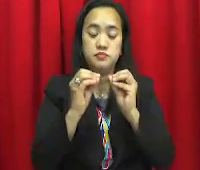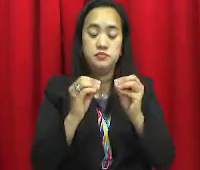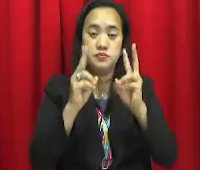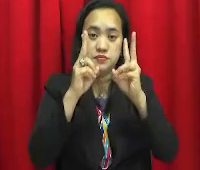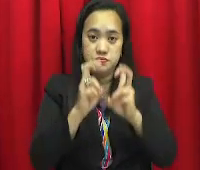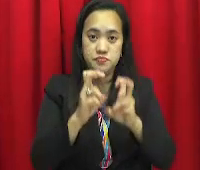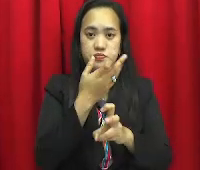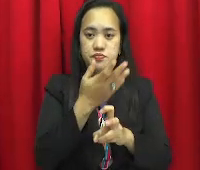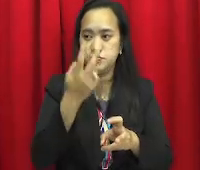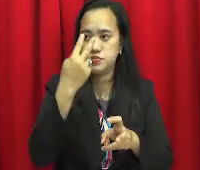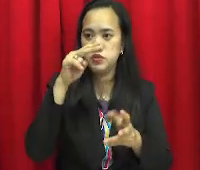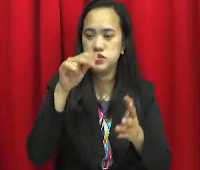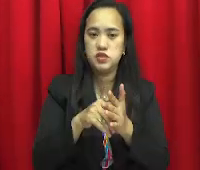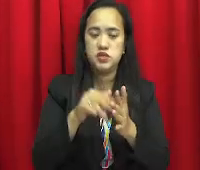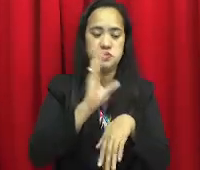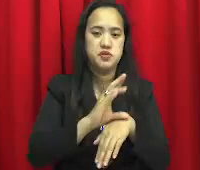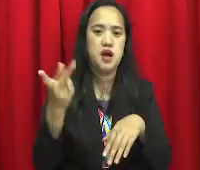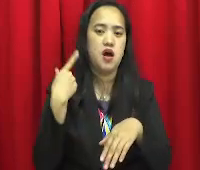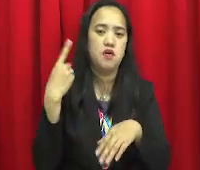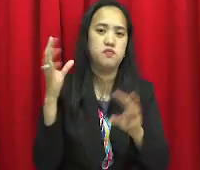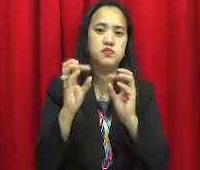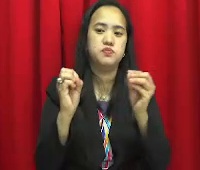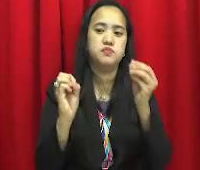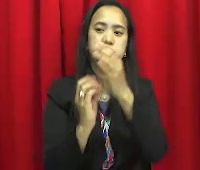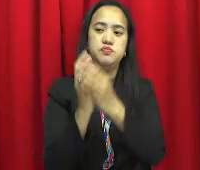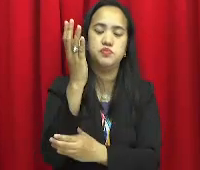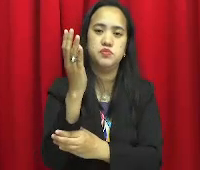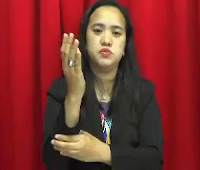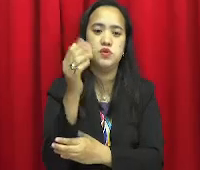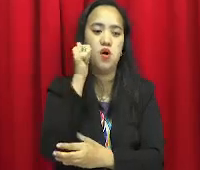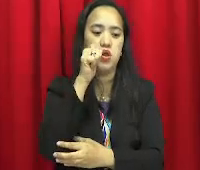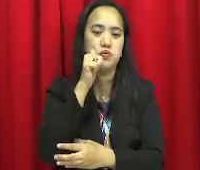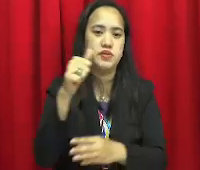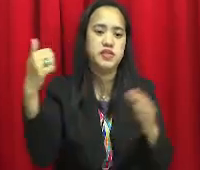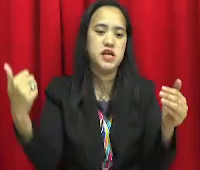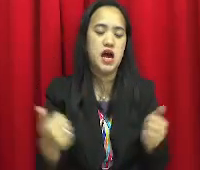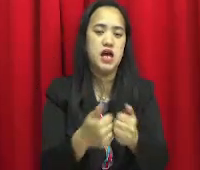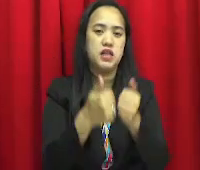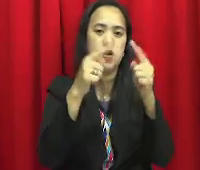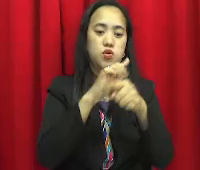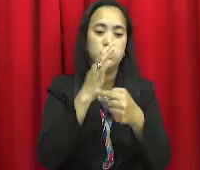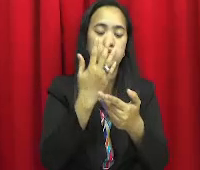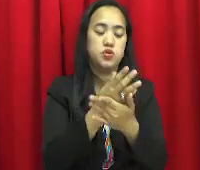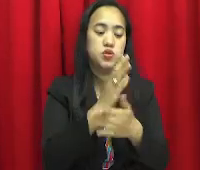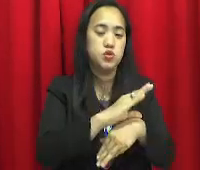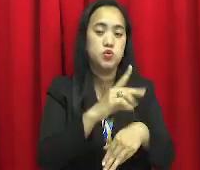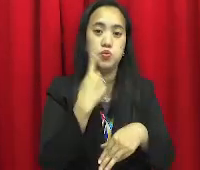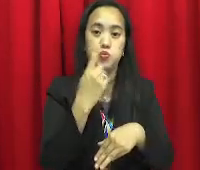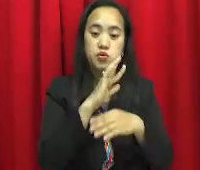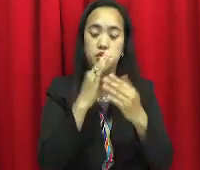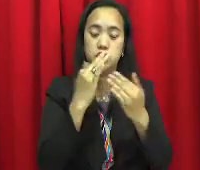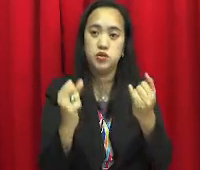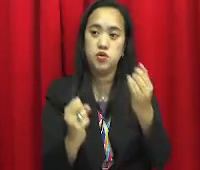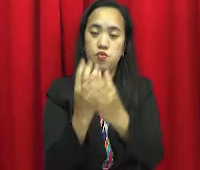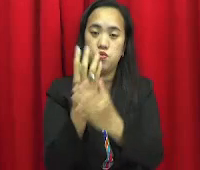simbahan, hindi lumalago. Aatikihin yung mga lumalago. Di ba? So, ganyan yan, mga kapatid. At ganun din yung